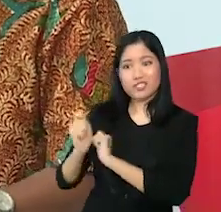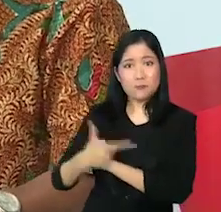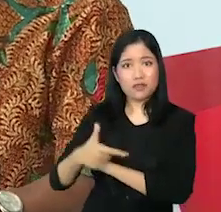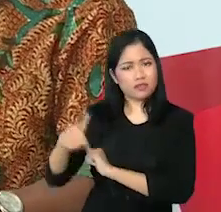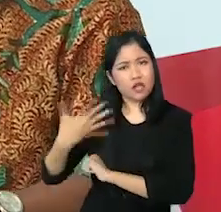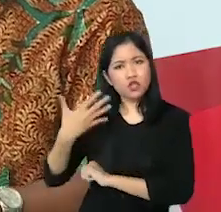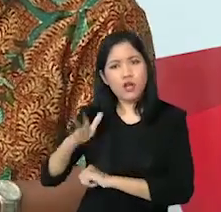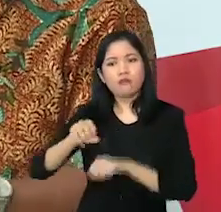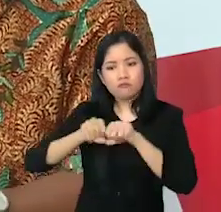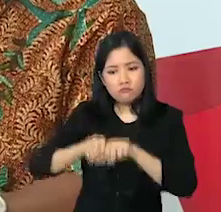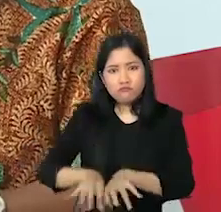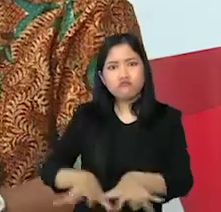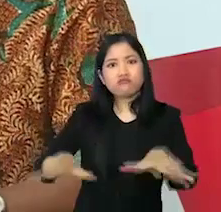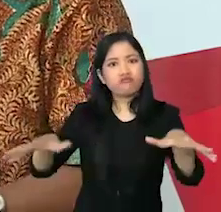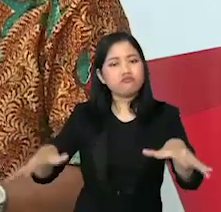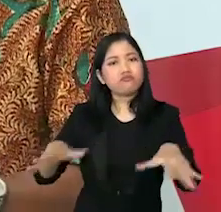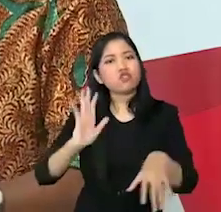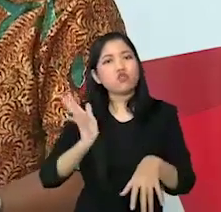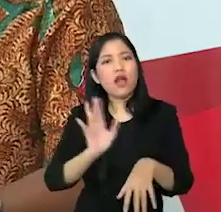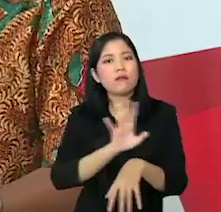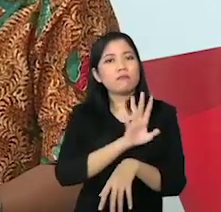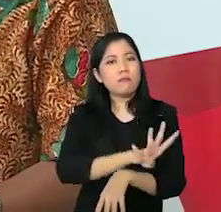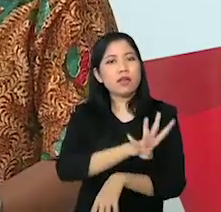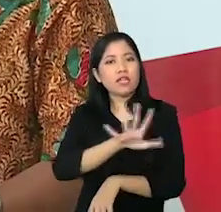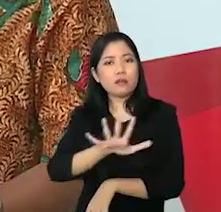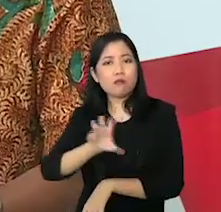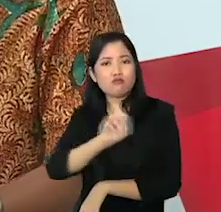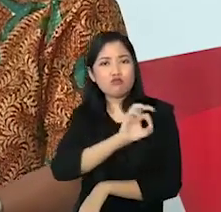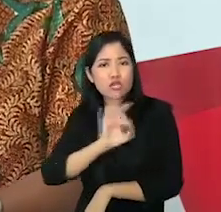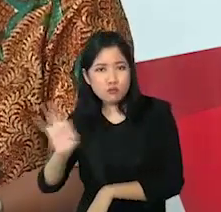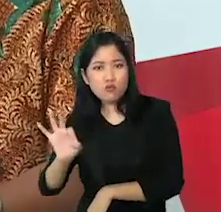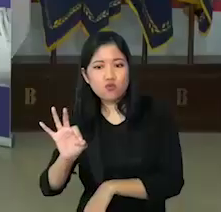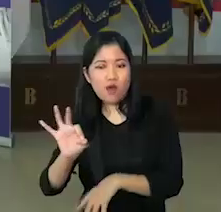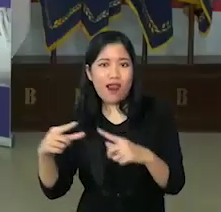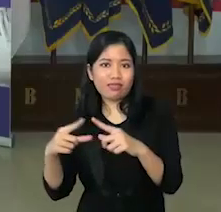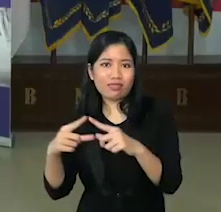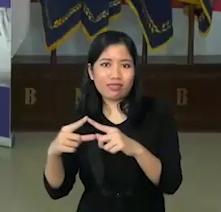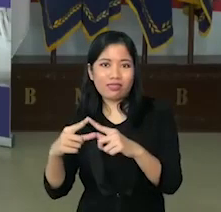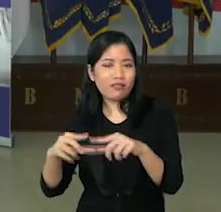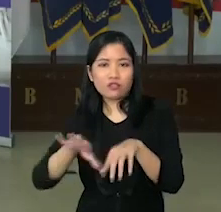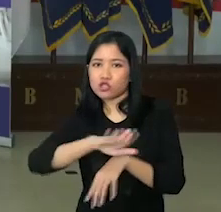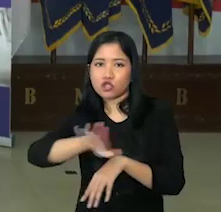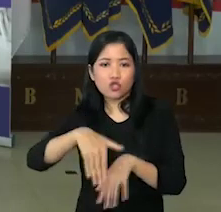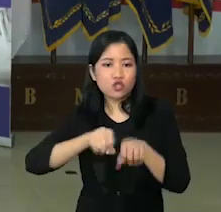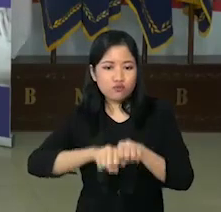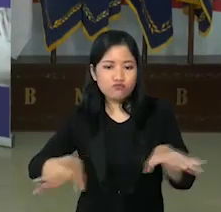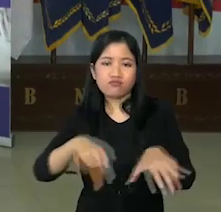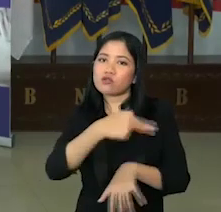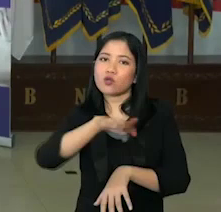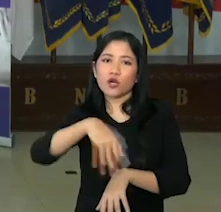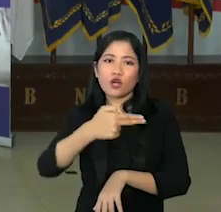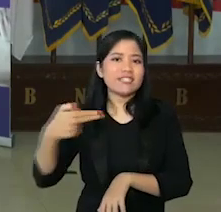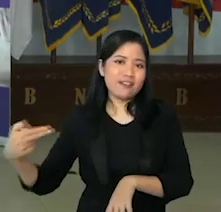didiskusikan lebih dari 450.000 keep keseluruh Indonesia